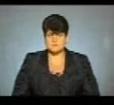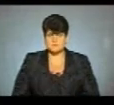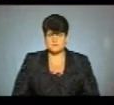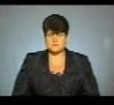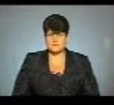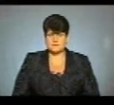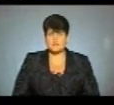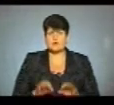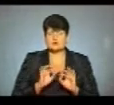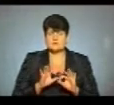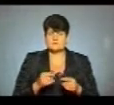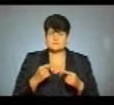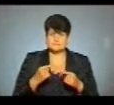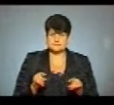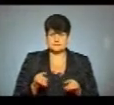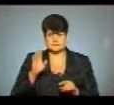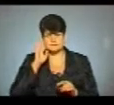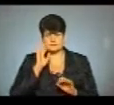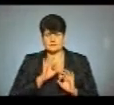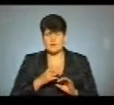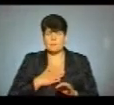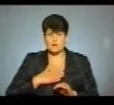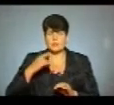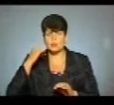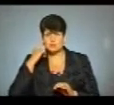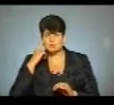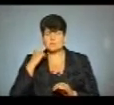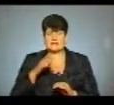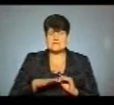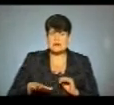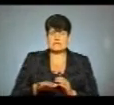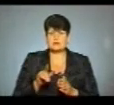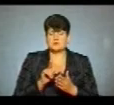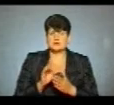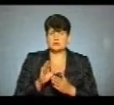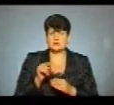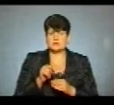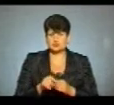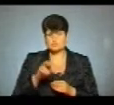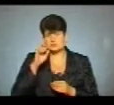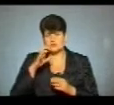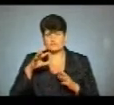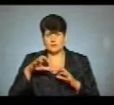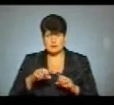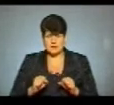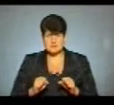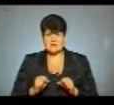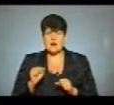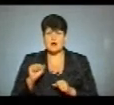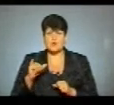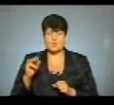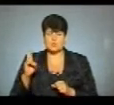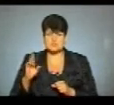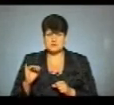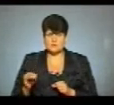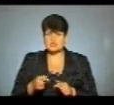і відповідач Ростислав Кушик. Моя думка, скажімо так, ділянка повинна для того, щоб піти на комунальну власність, вона мусить на аукціон. Іншого